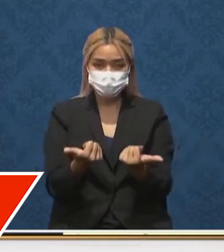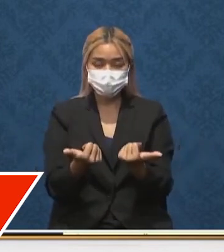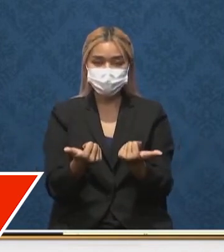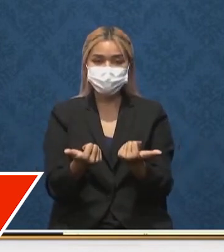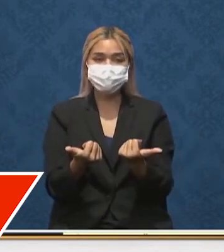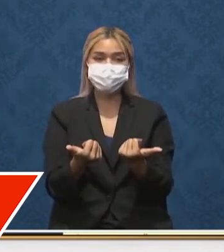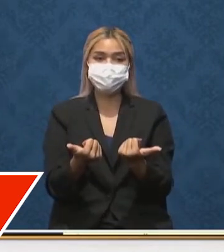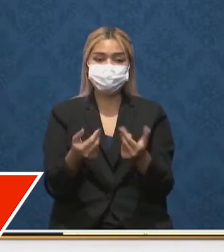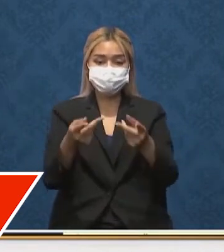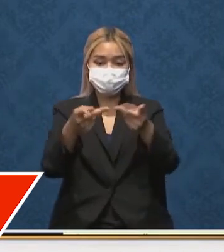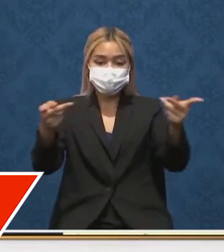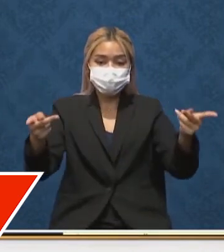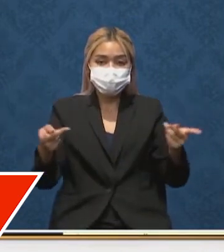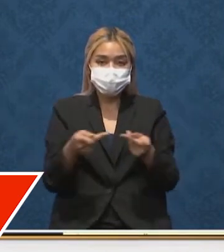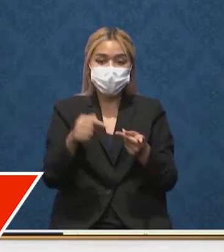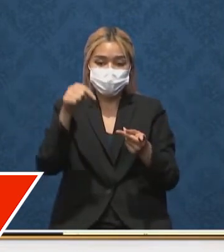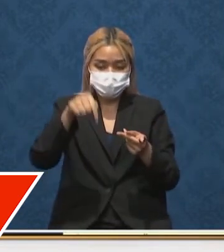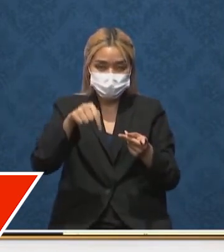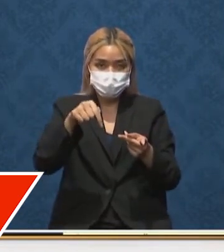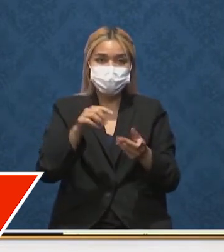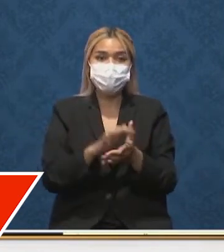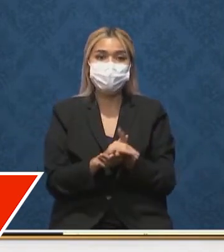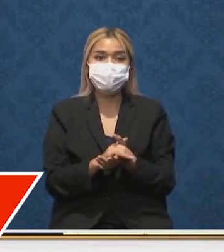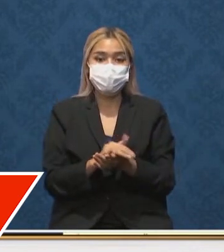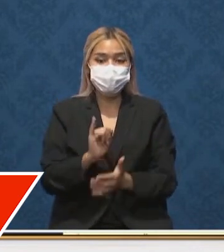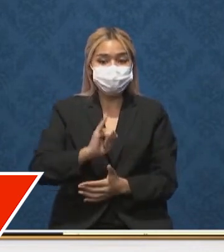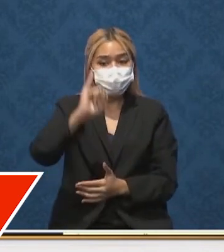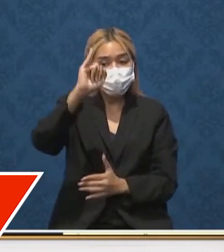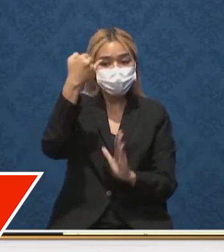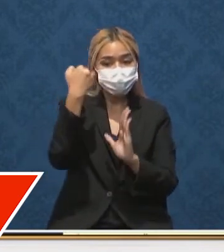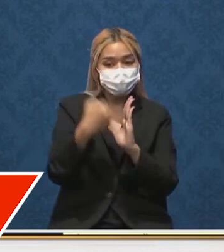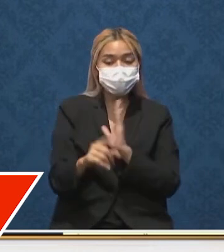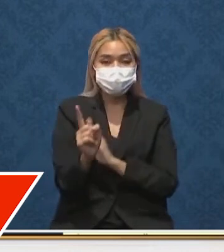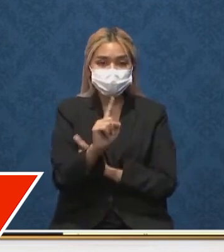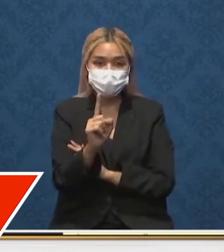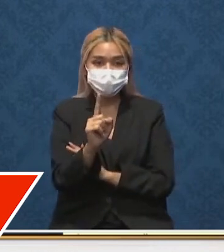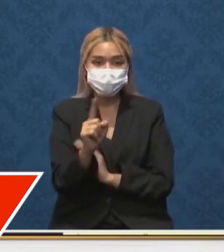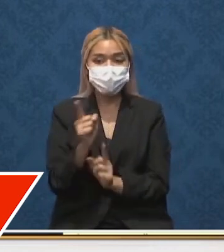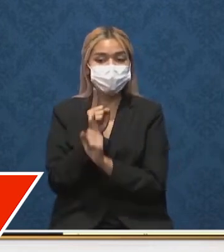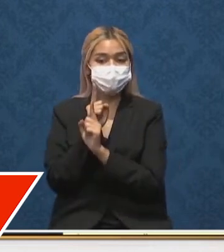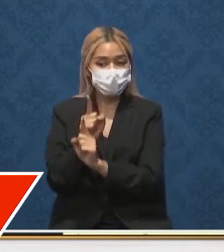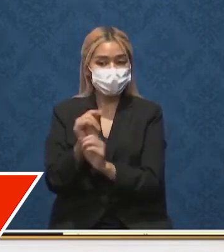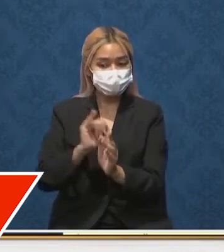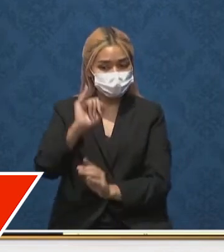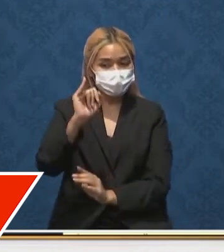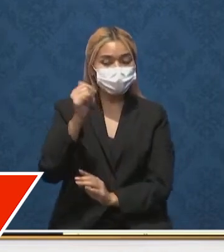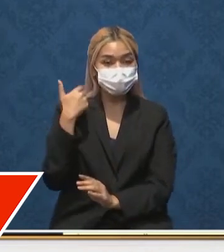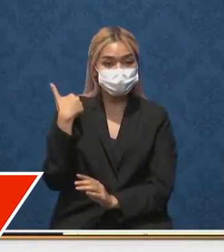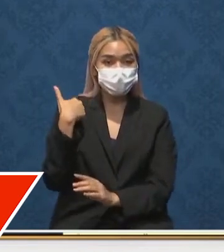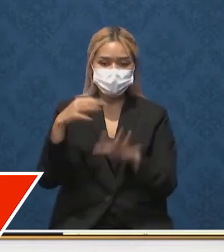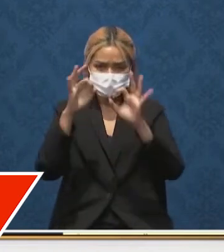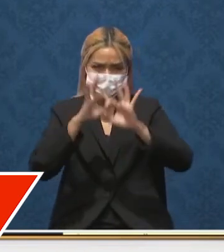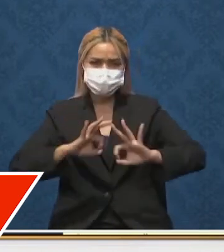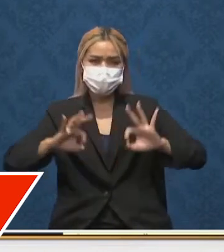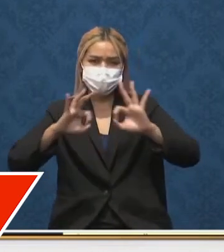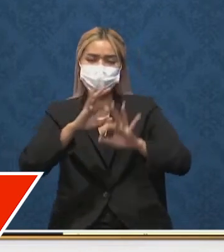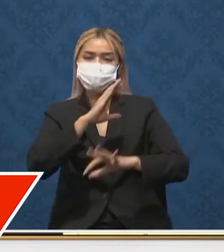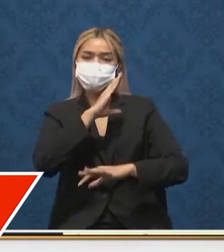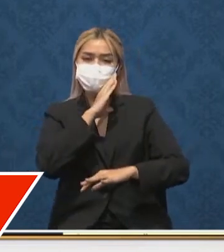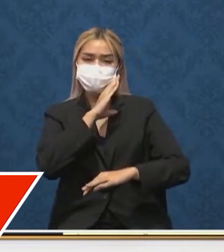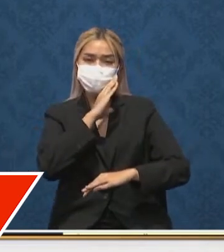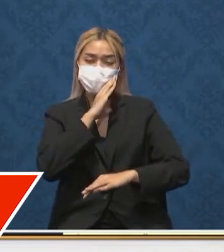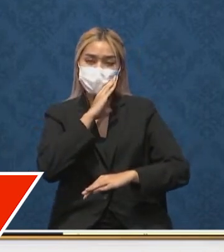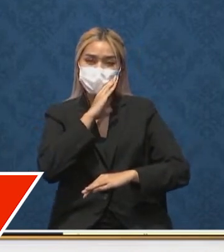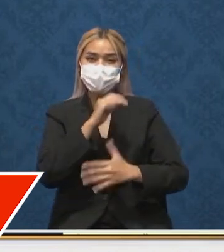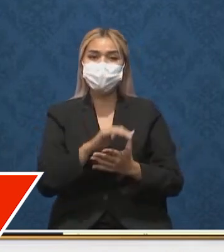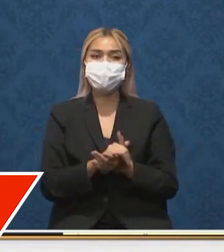ที่ลิปะถูกต้องตามความเป็นจริงหรือไม่และที่สำคัญที่สุดการแจ้งการครบ